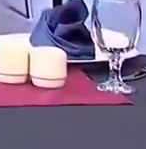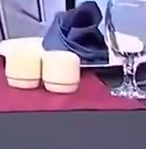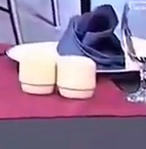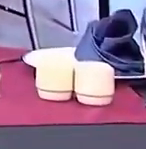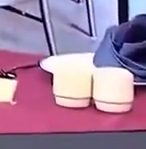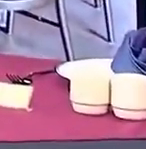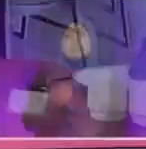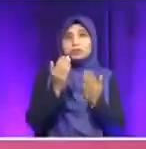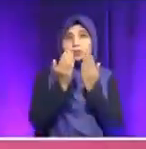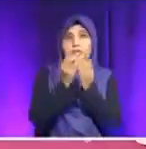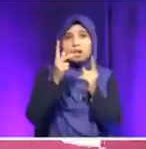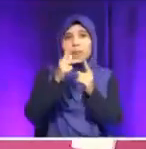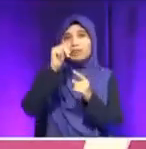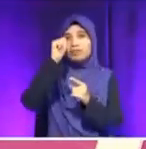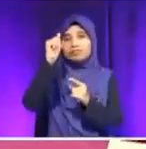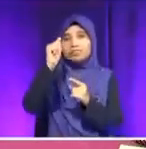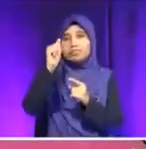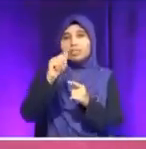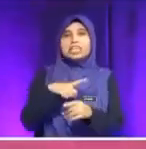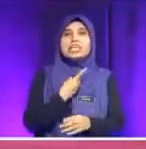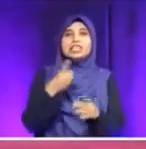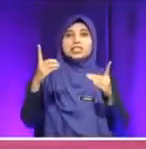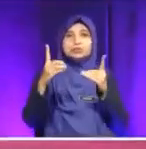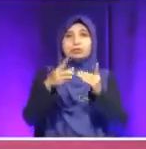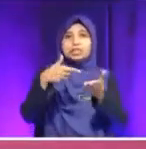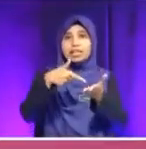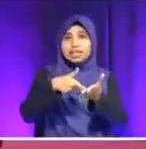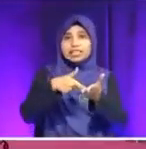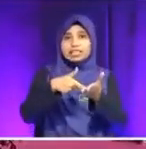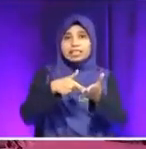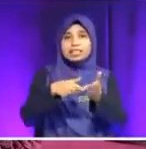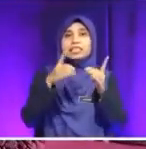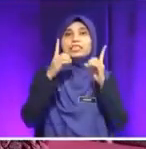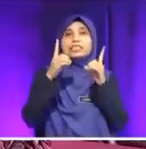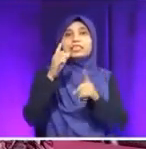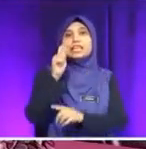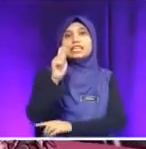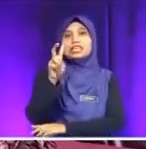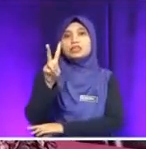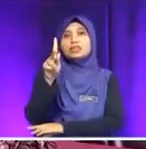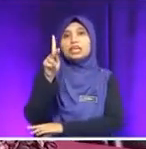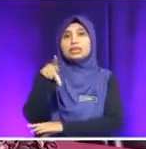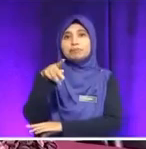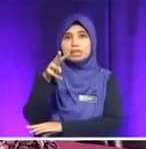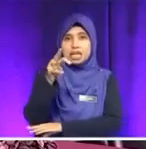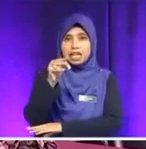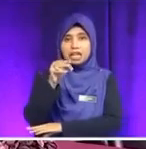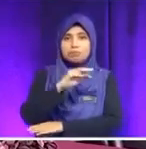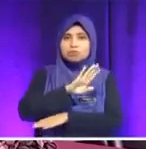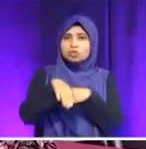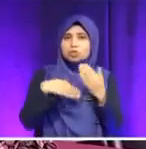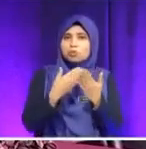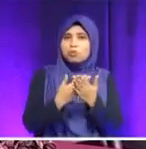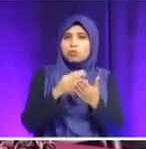Baiklah, alhamdulillah kembali bersama saya Aiman Sufian Azman di Didik TV KPM. Apa khabar murid-murid sekalian? Harap semua dalam keadaan baik, sihat,